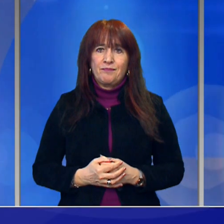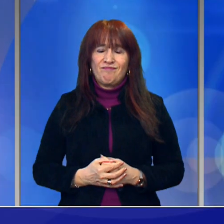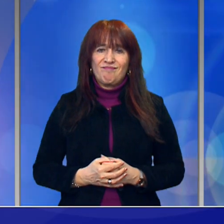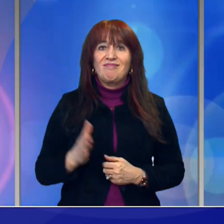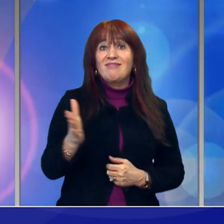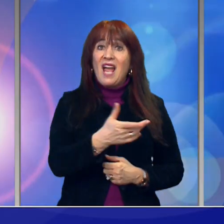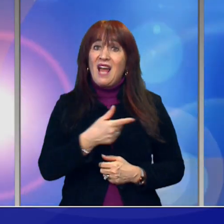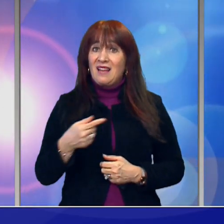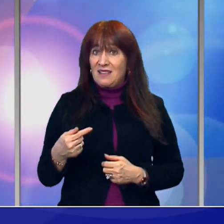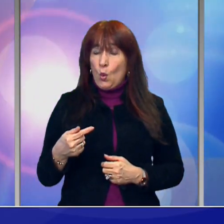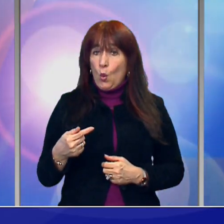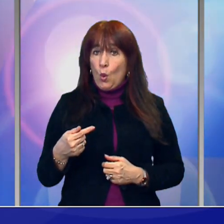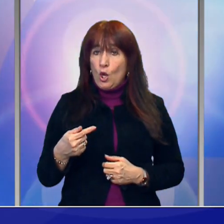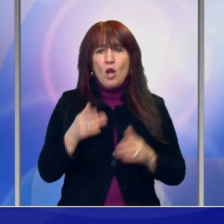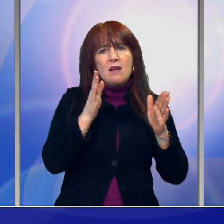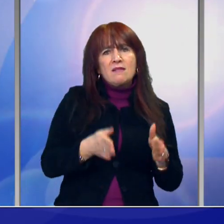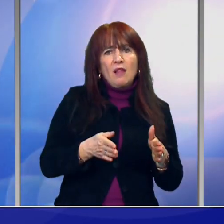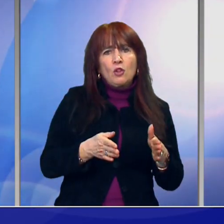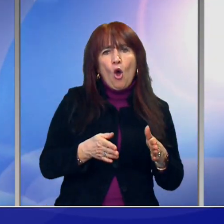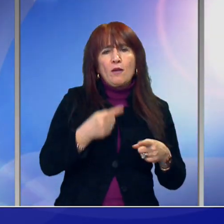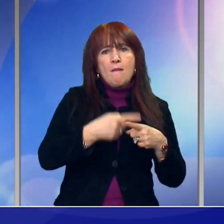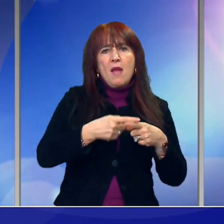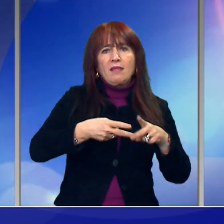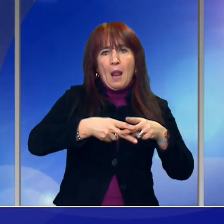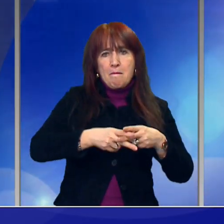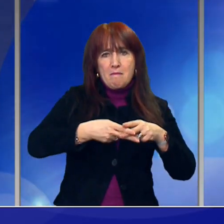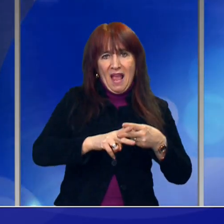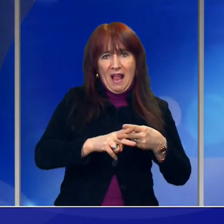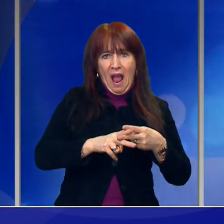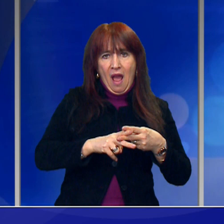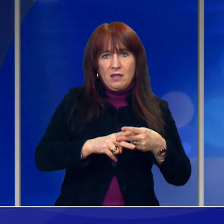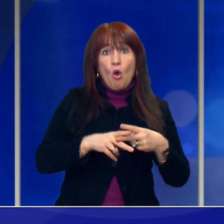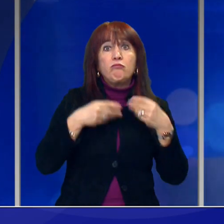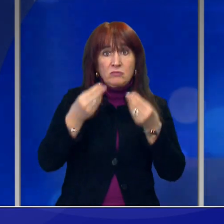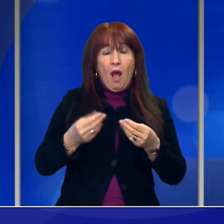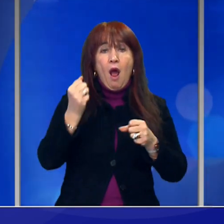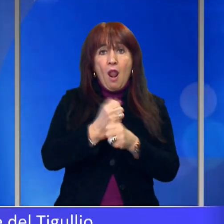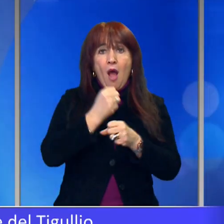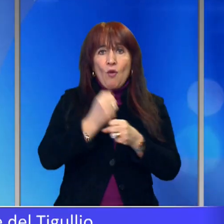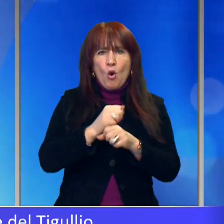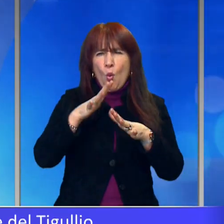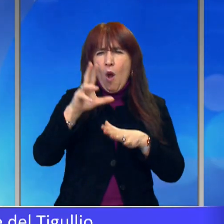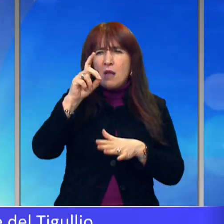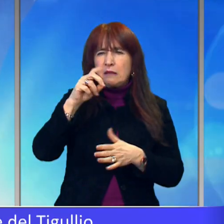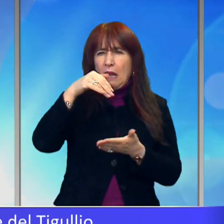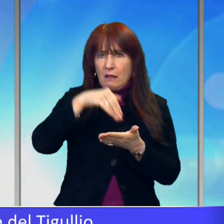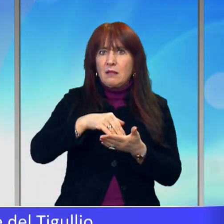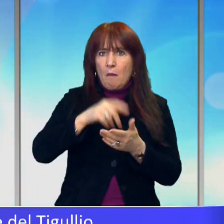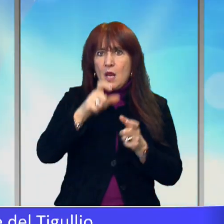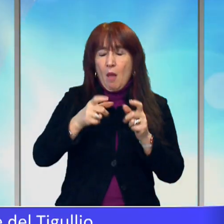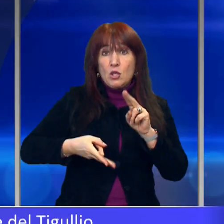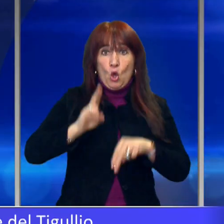nel Tigullio il settore metalmeccanico dal lavoro a più di 30.000 persone